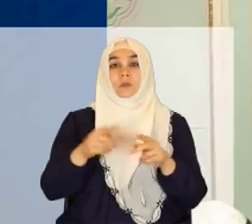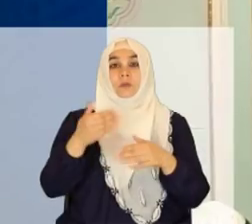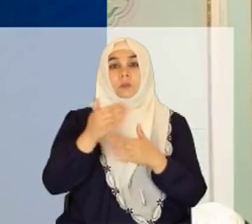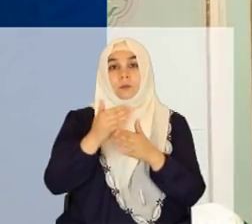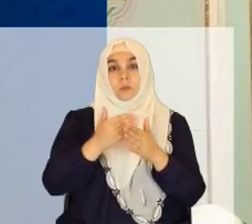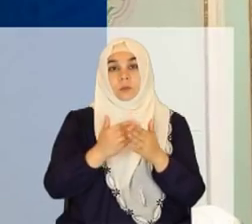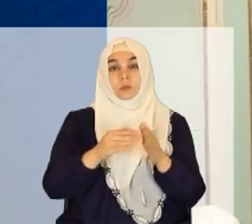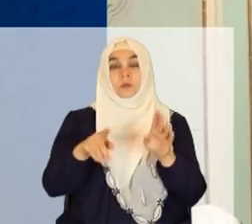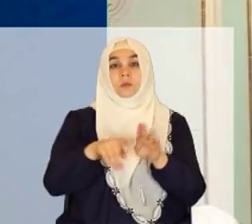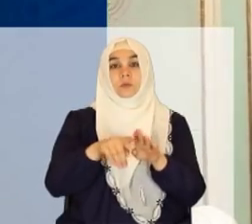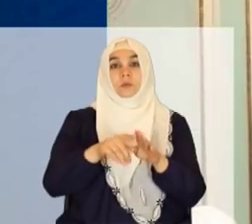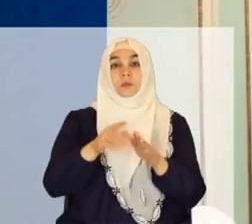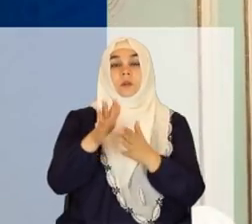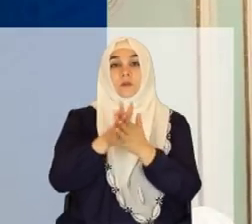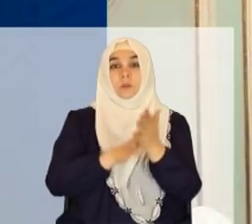bo'limini davom ettirib,